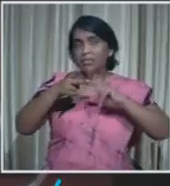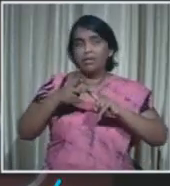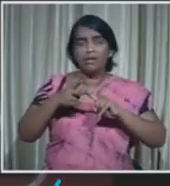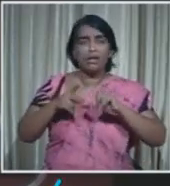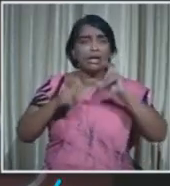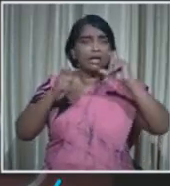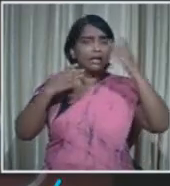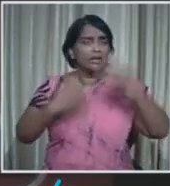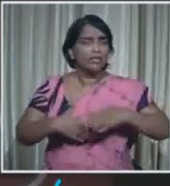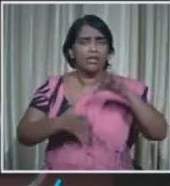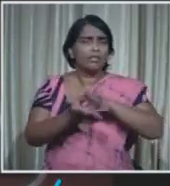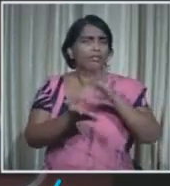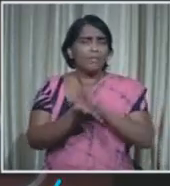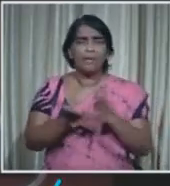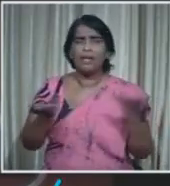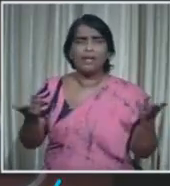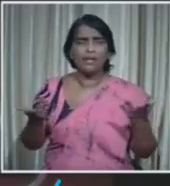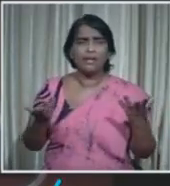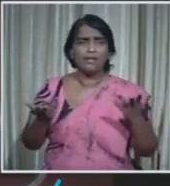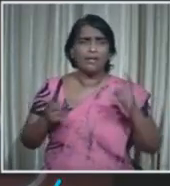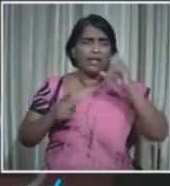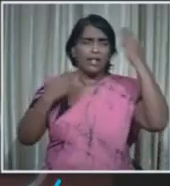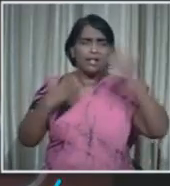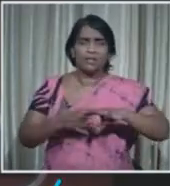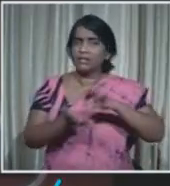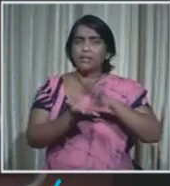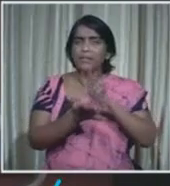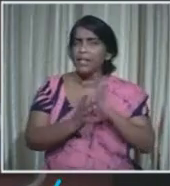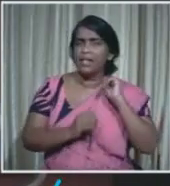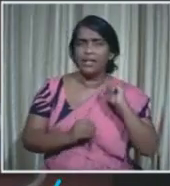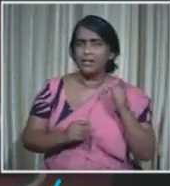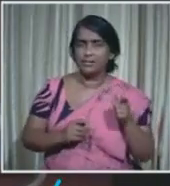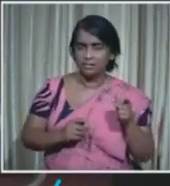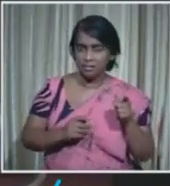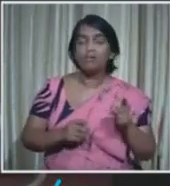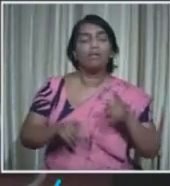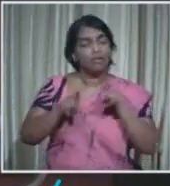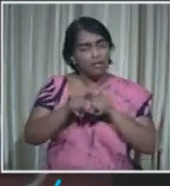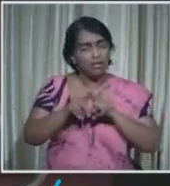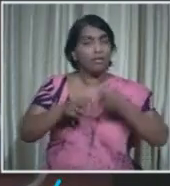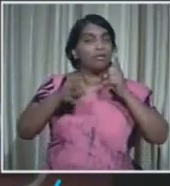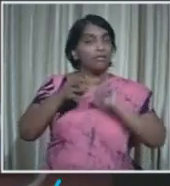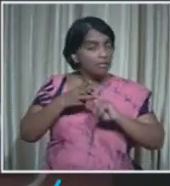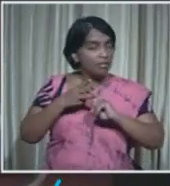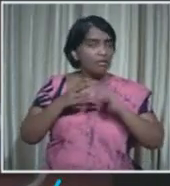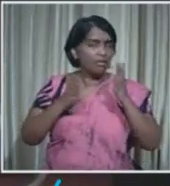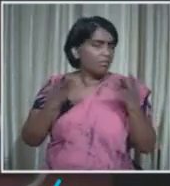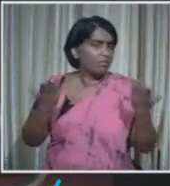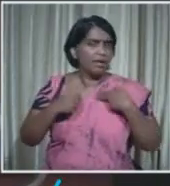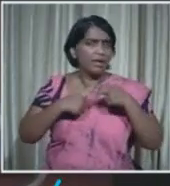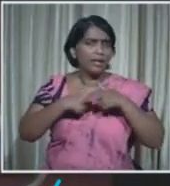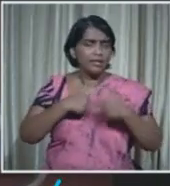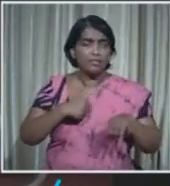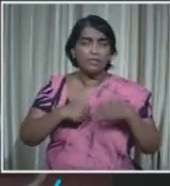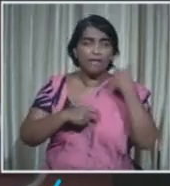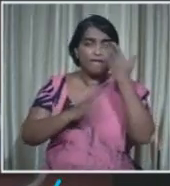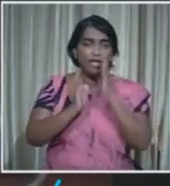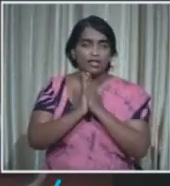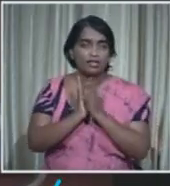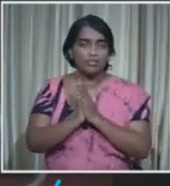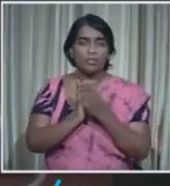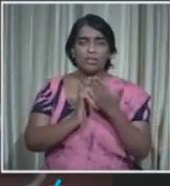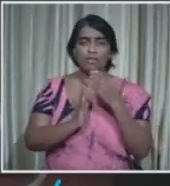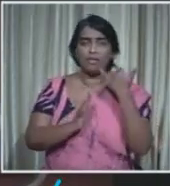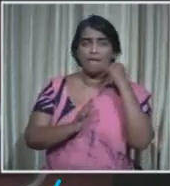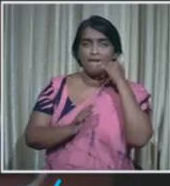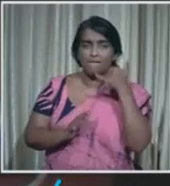දැම්මේ මොනවටද ඇඳිරි නීතිය දැම්මේ ඒ වගේම මොන හේතුවක් නිසාද සෝෂල් මීඩියා හැම